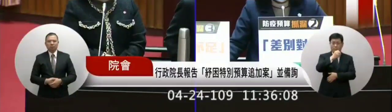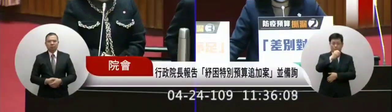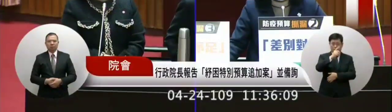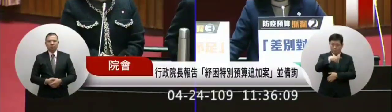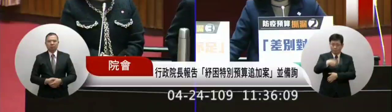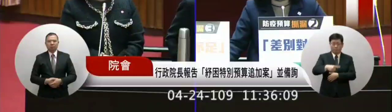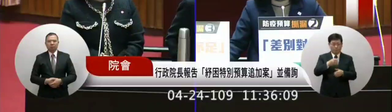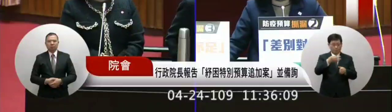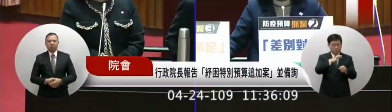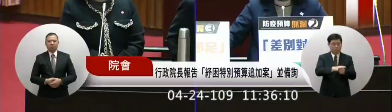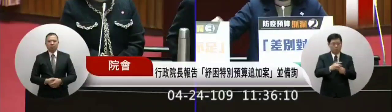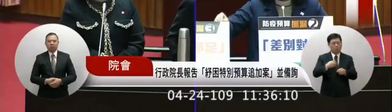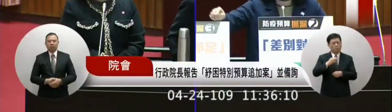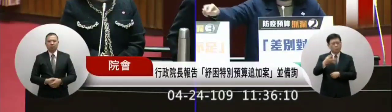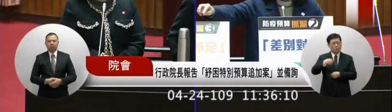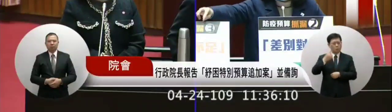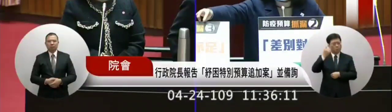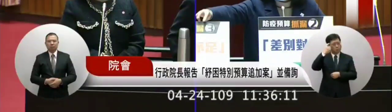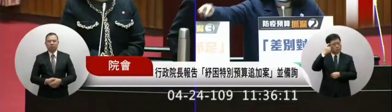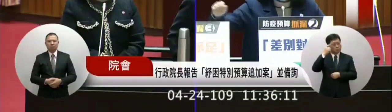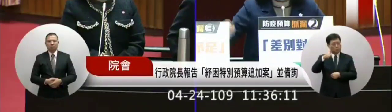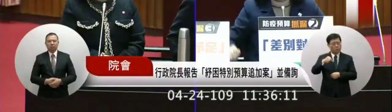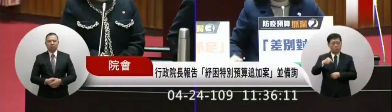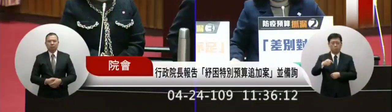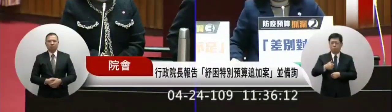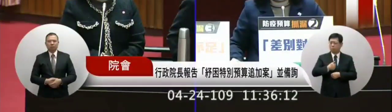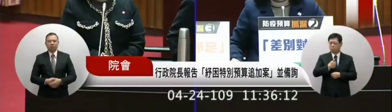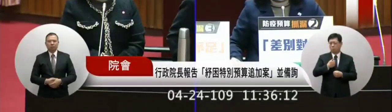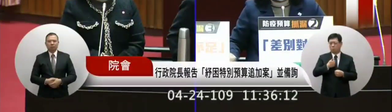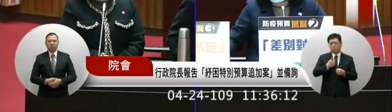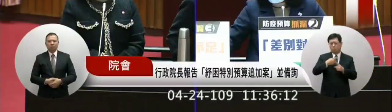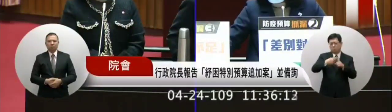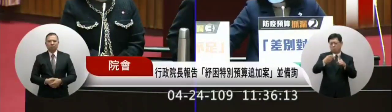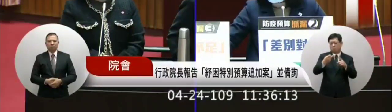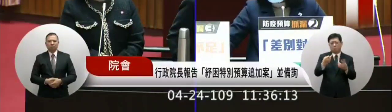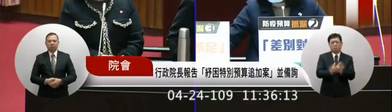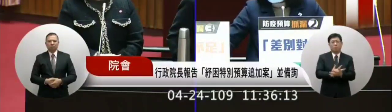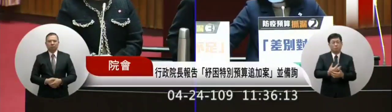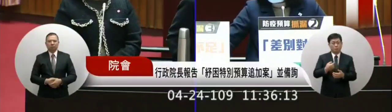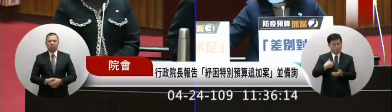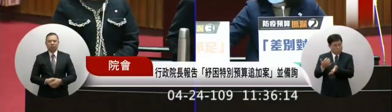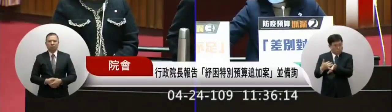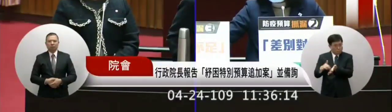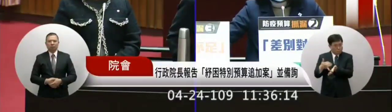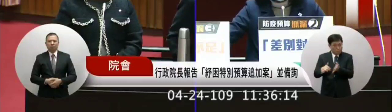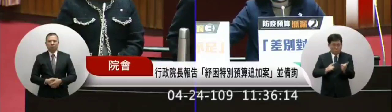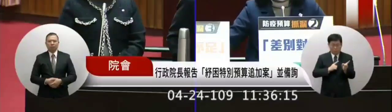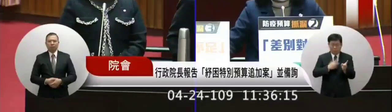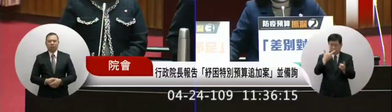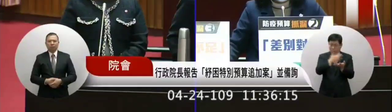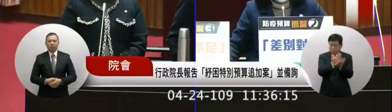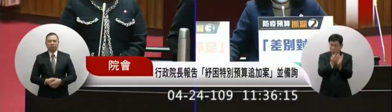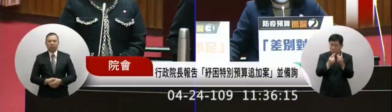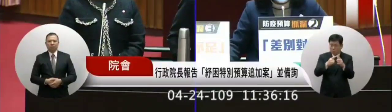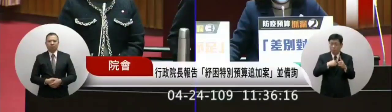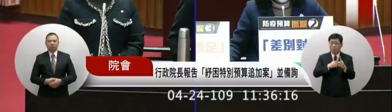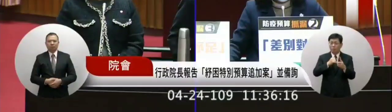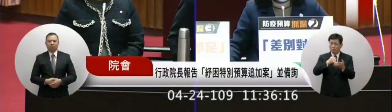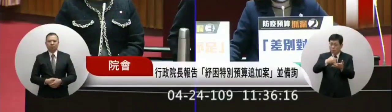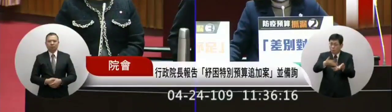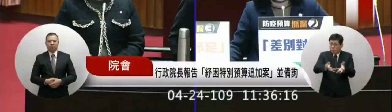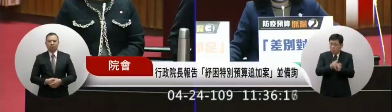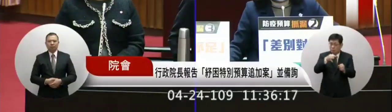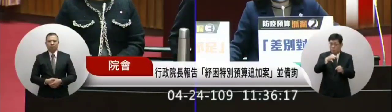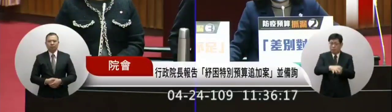里面，为什么我们觉得有一些诚意不足？我们在估算你们讲的这个七类人的弱势津贴里